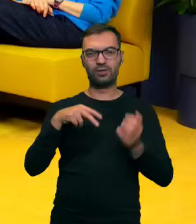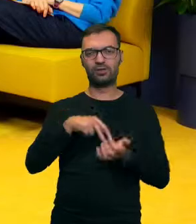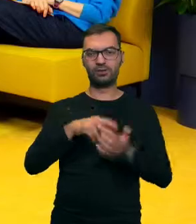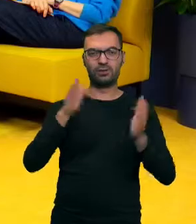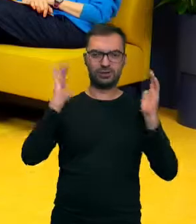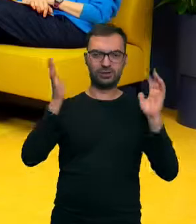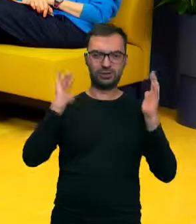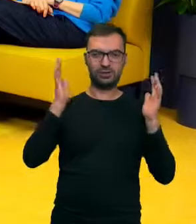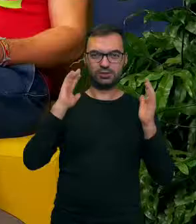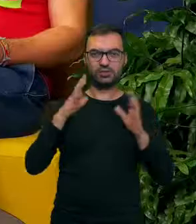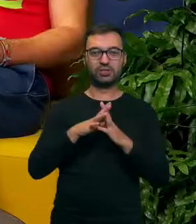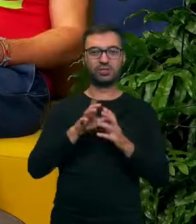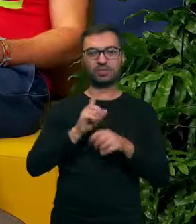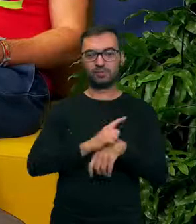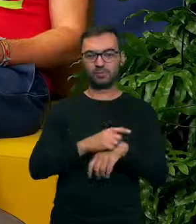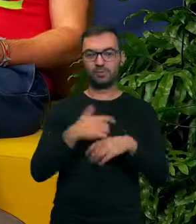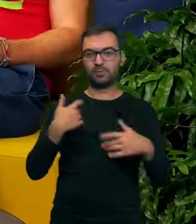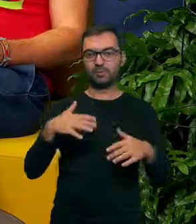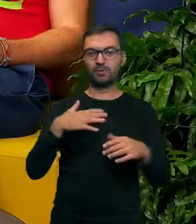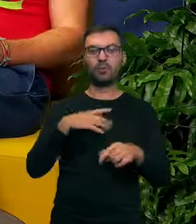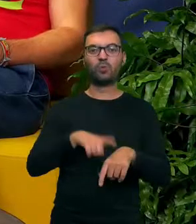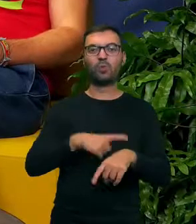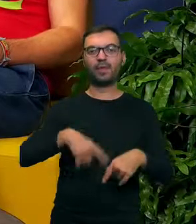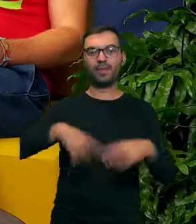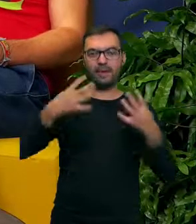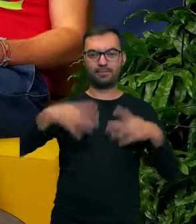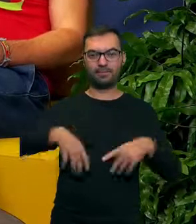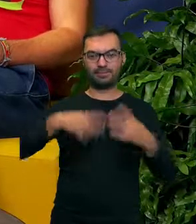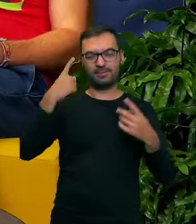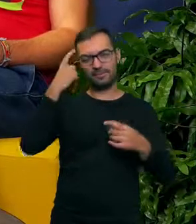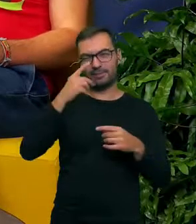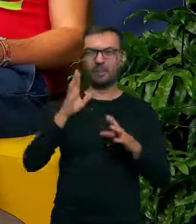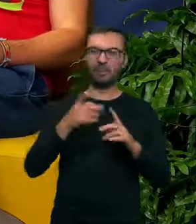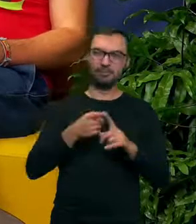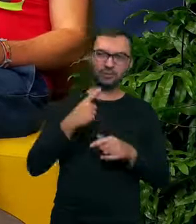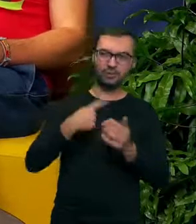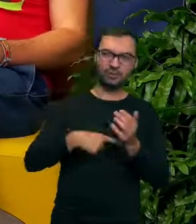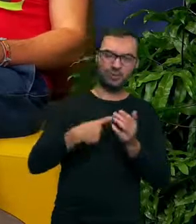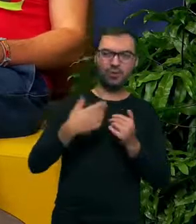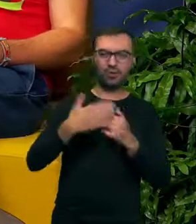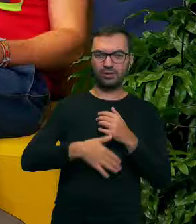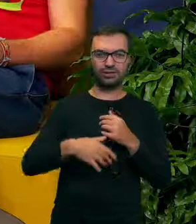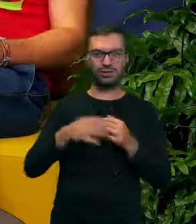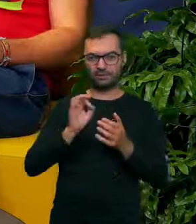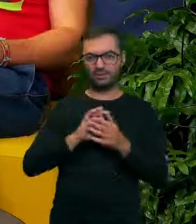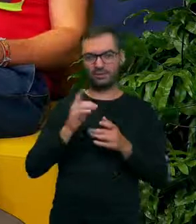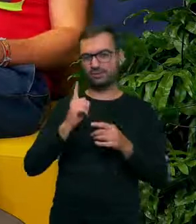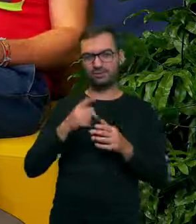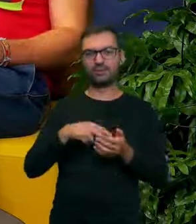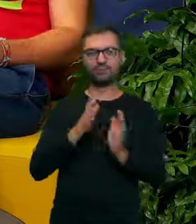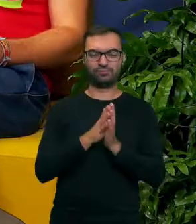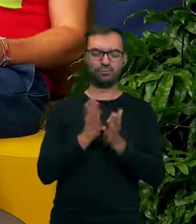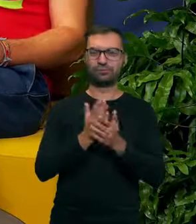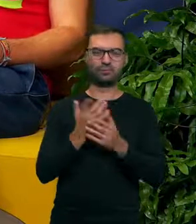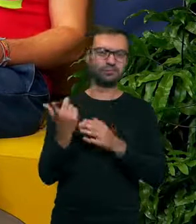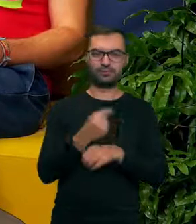ponad 10-minutowa. Mamy dosyć długie napisy, takżeśmy myśleli, że tak przed końcem napisów to nie skończą. Nie.